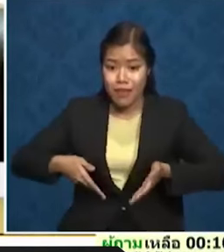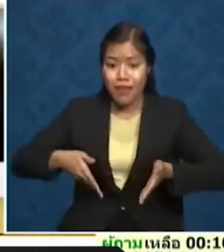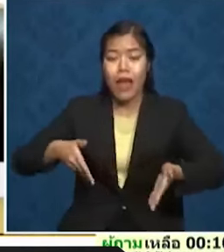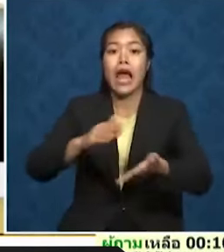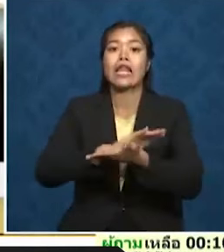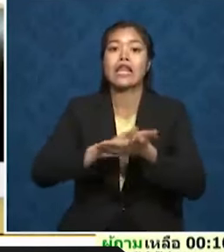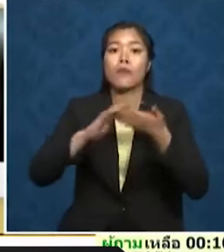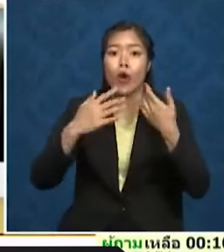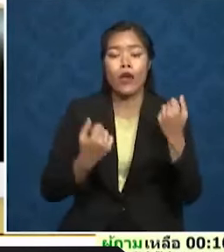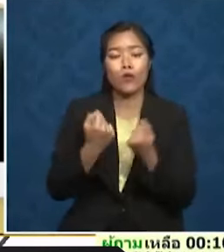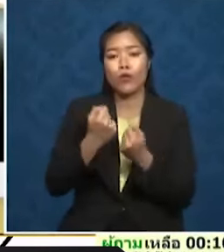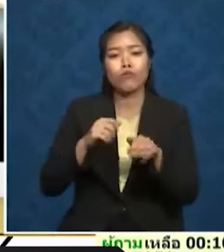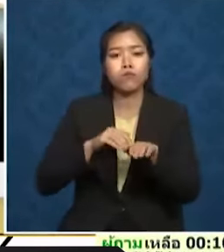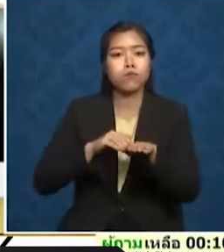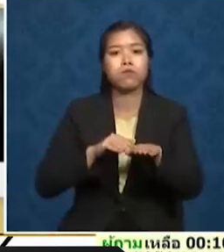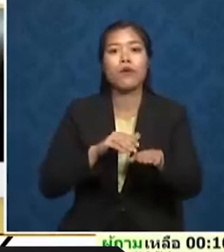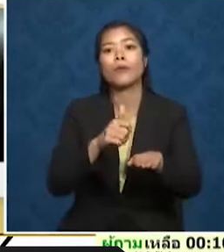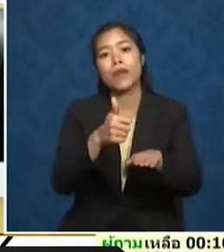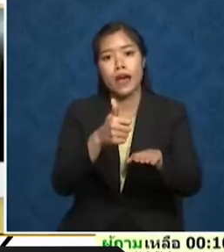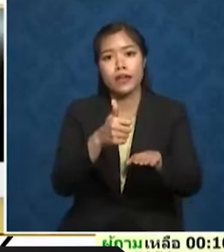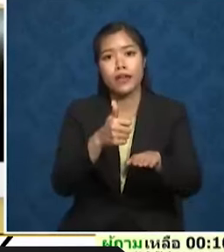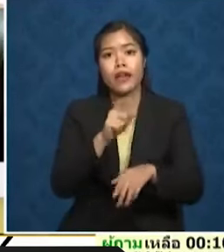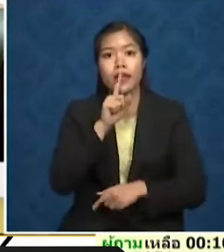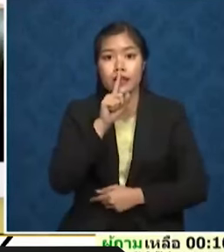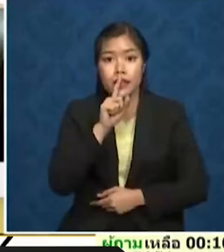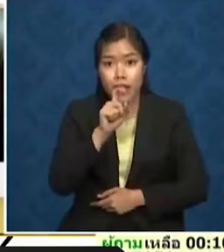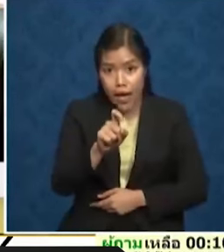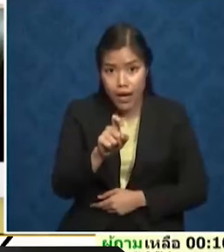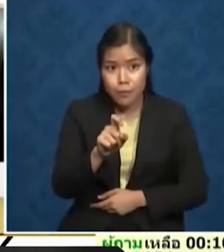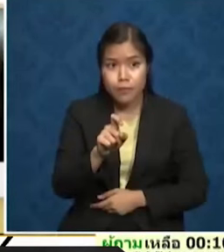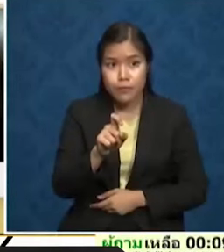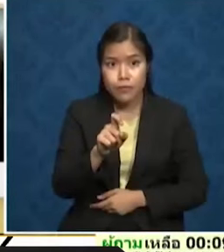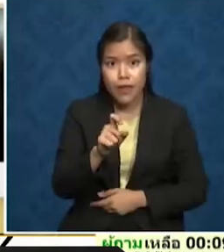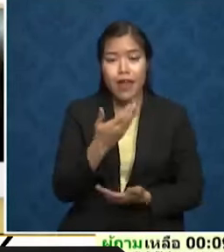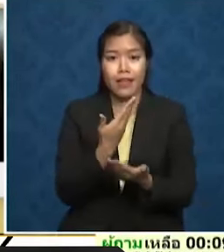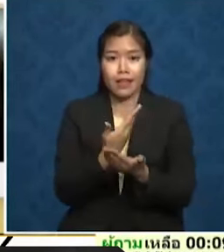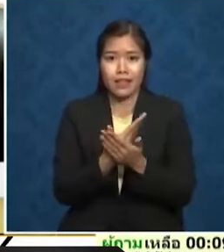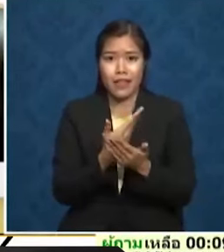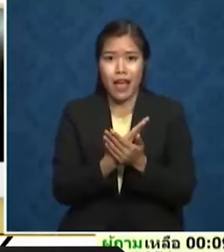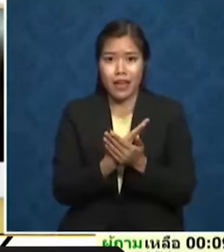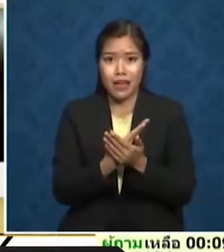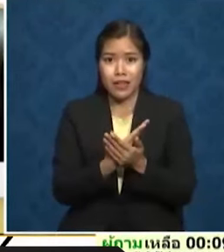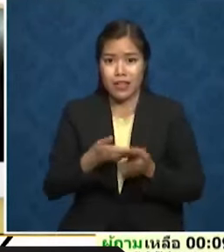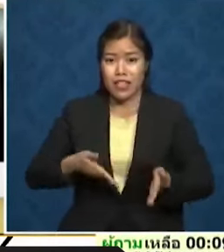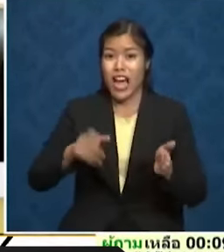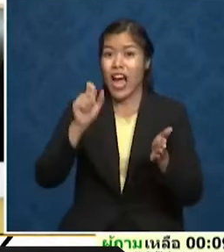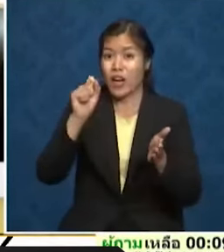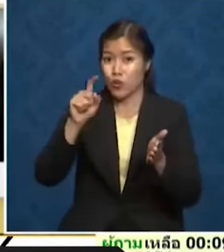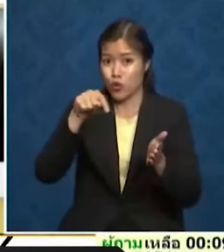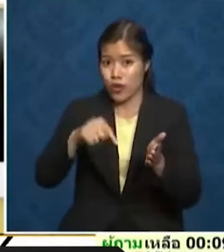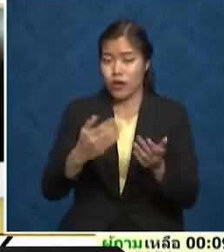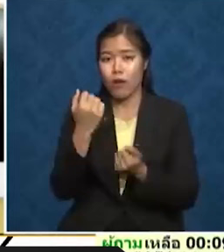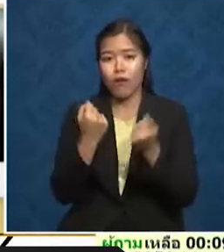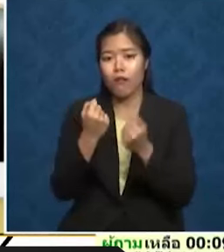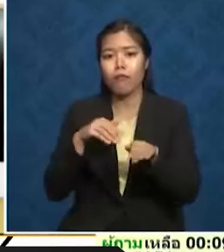ามารถใช้งานได้แล้วถามว่าท่านจะเก็บอัตราค่าผ่านทางจะเก็บจากผู้ใช้บริ